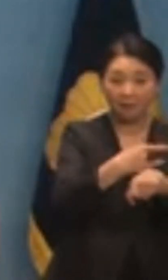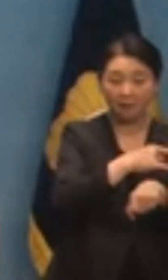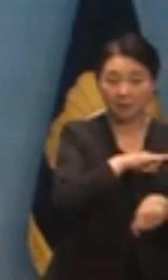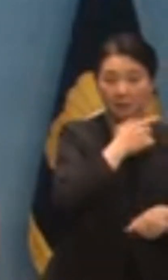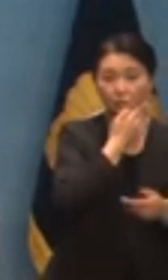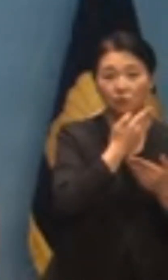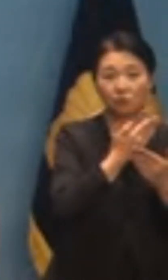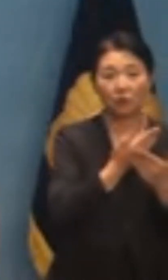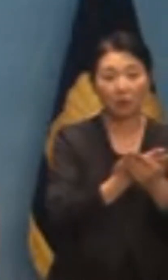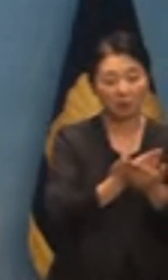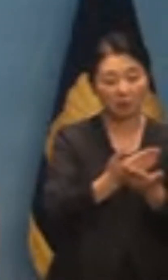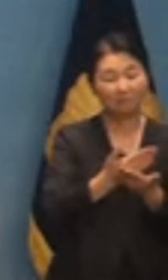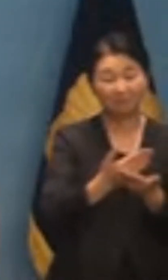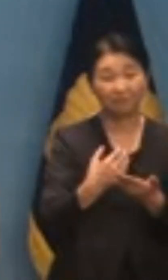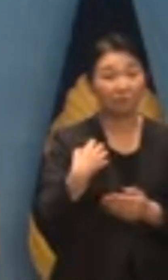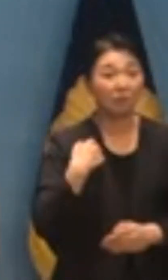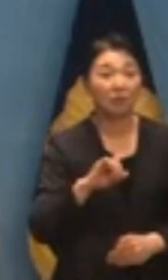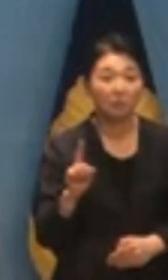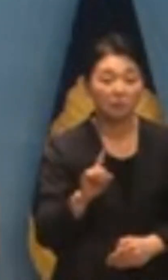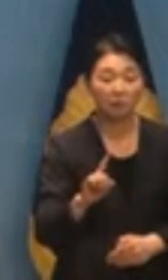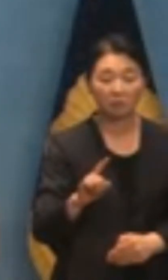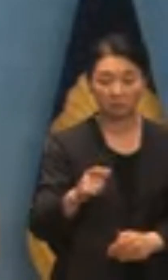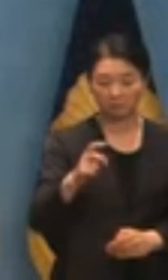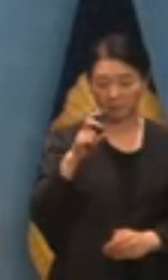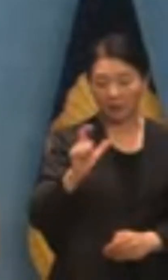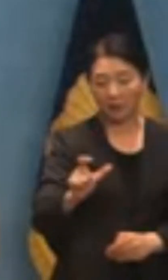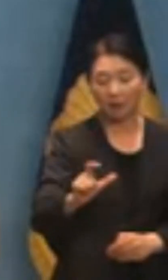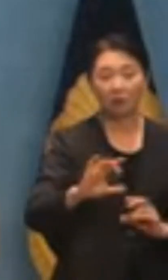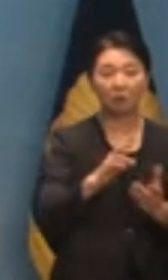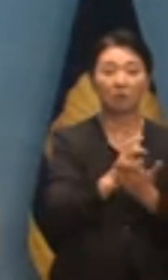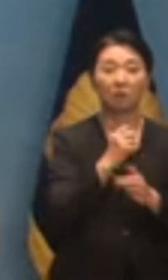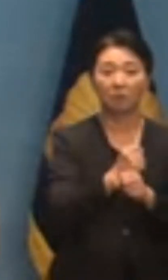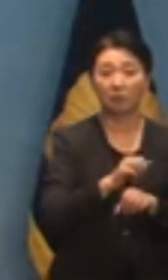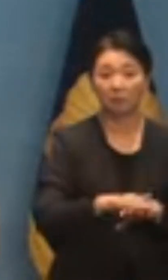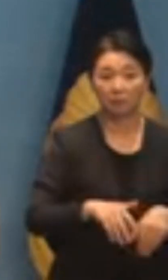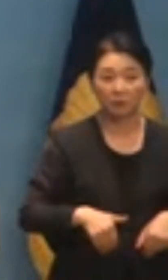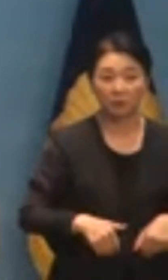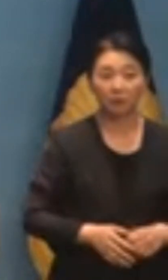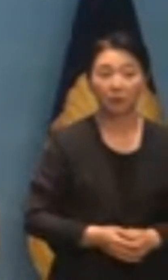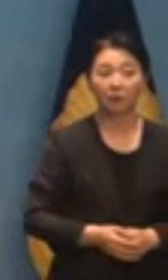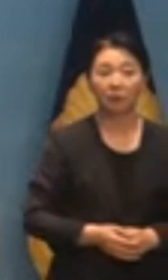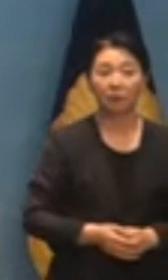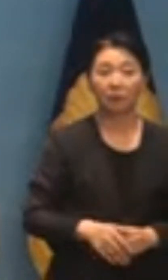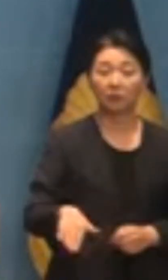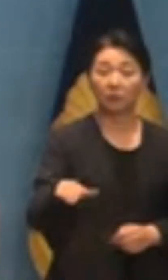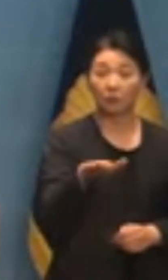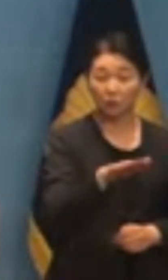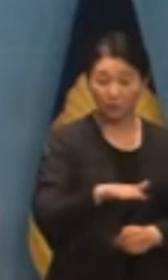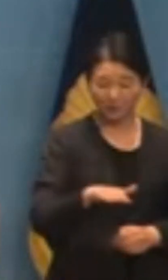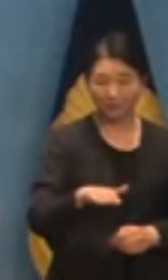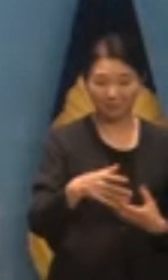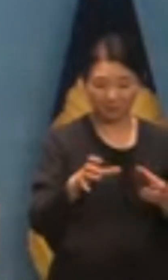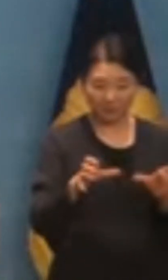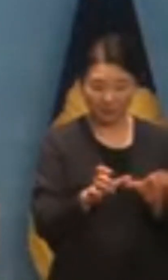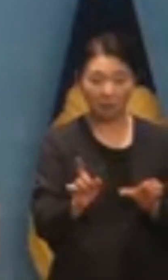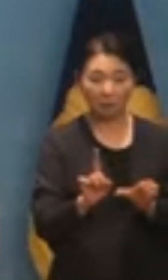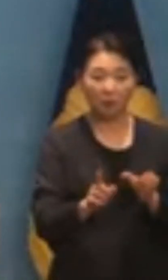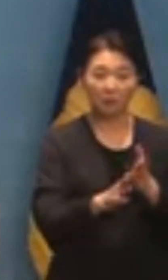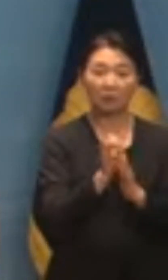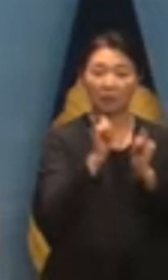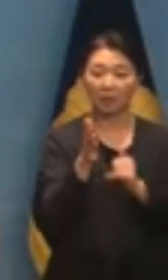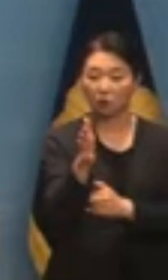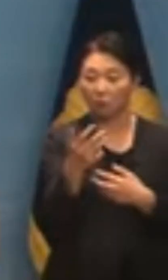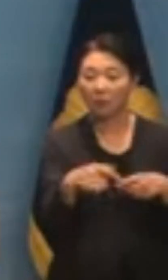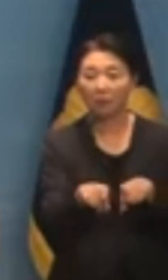가장 중요한 과업은 강건한 헌법을 만드는 것이다. 저희 종격신당 의원들은 시민사회